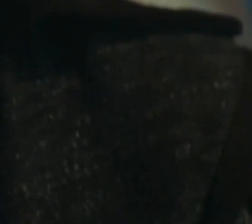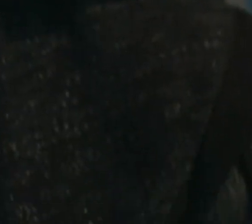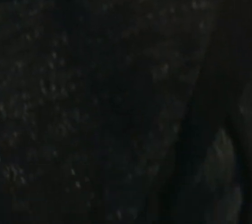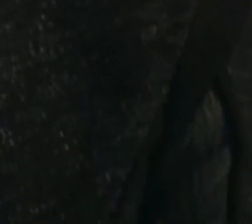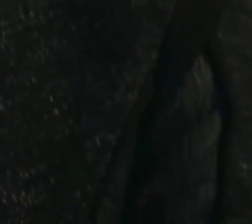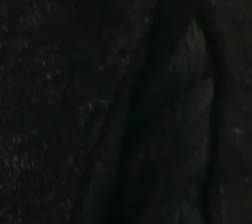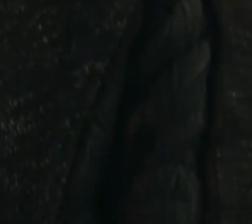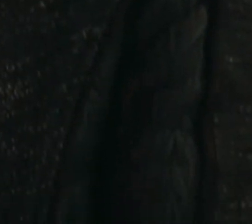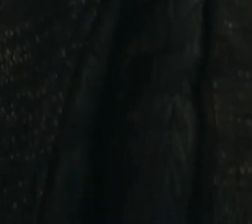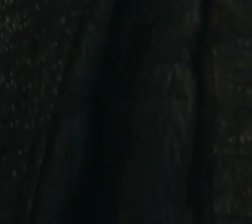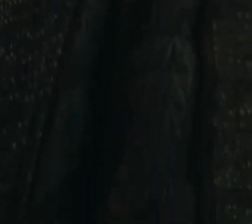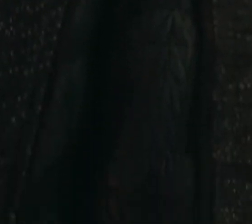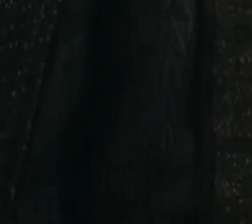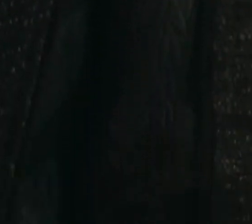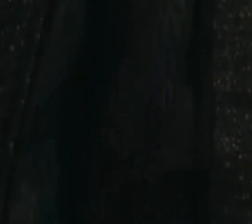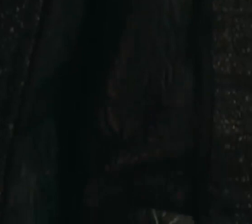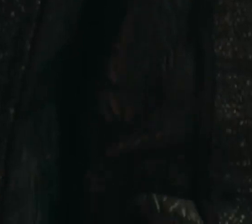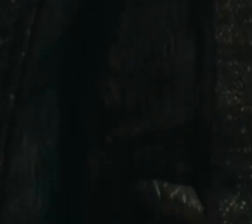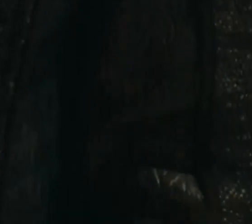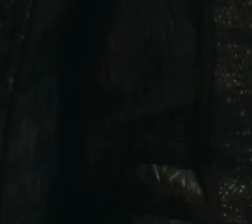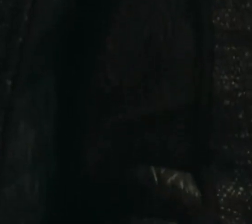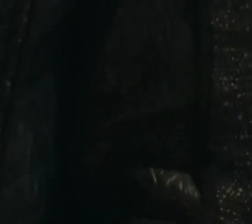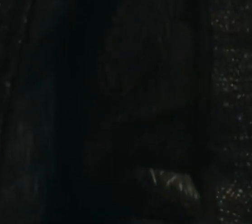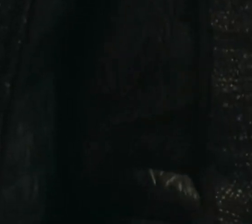yukarıdan aşağı uzanan kırmızı kurdele var.